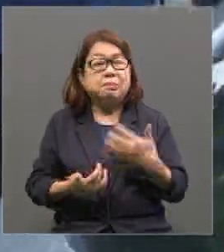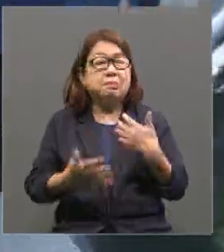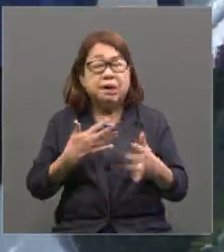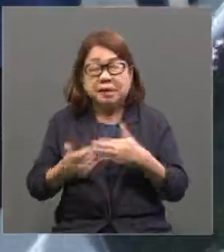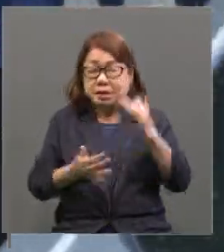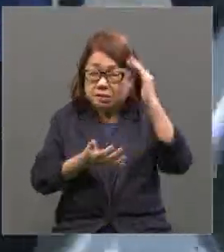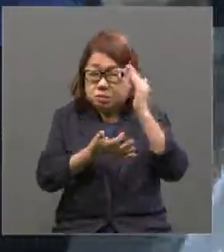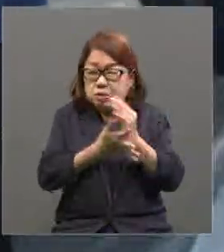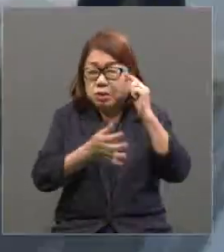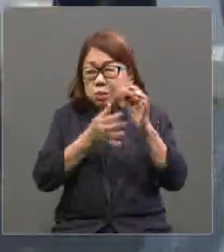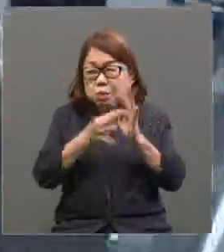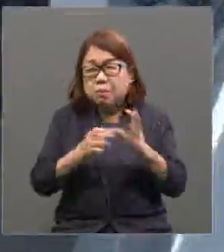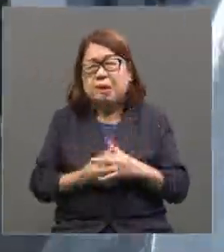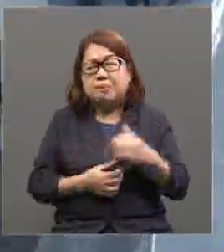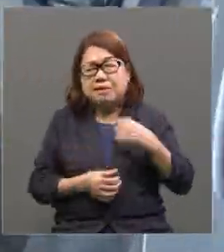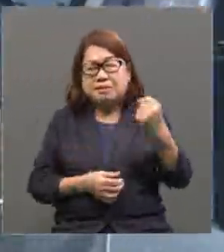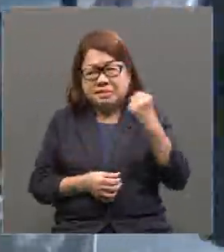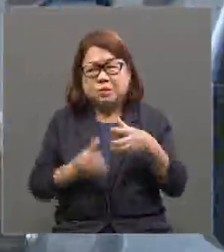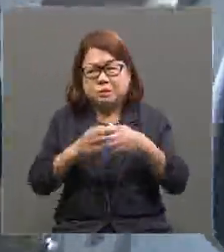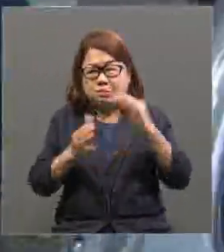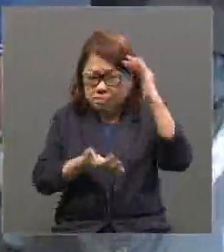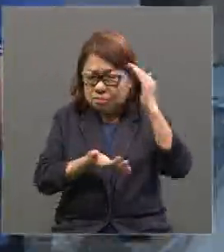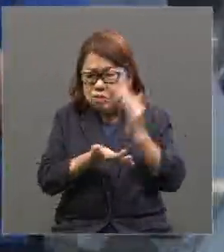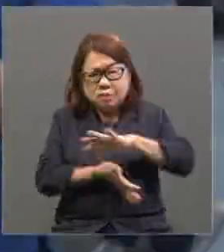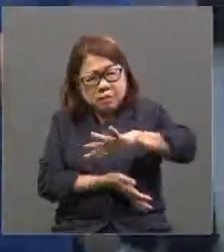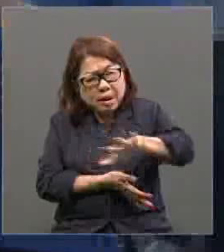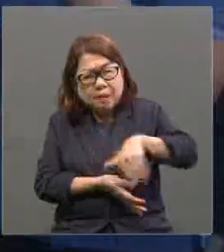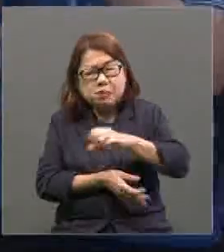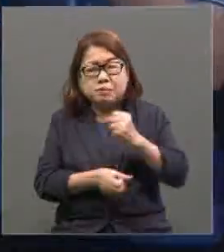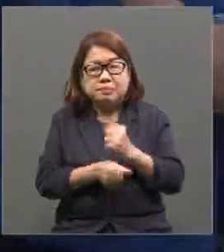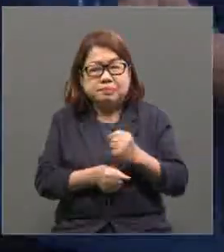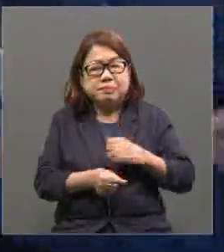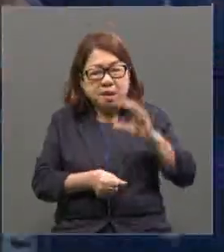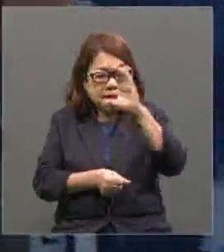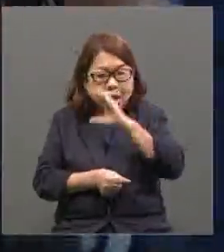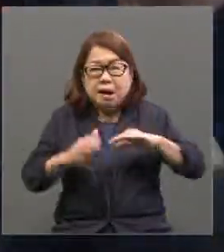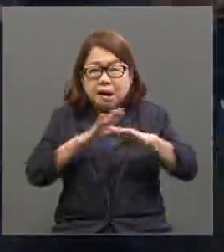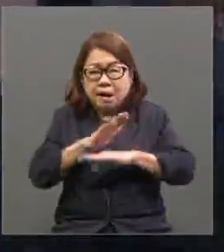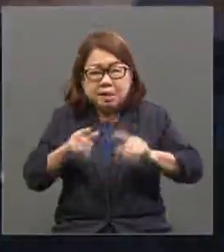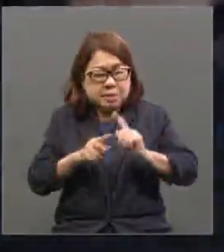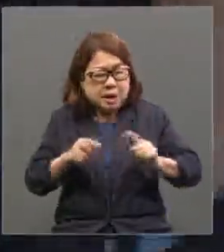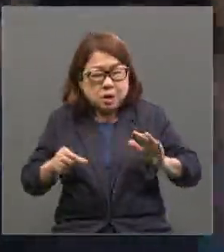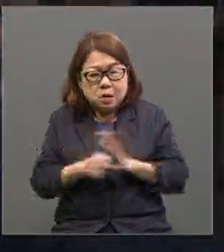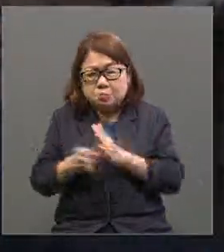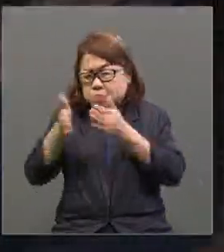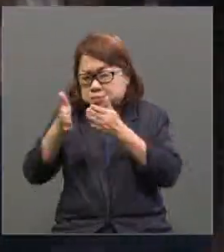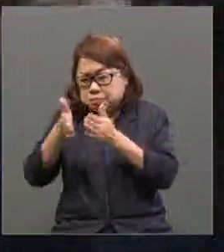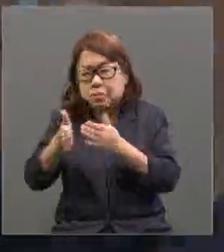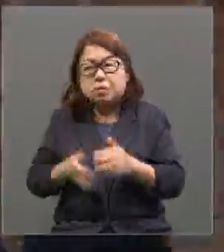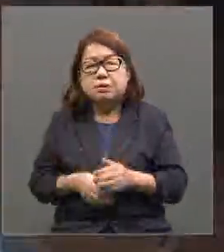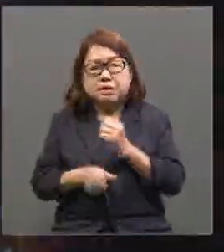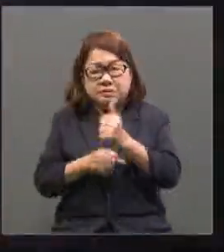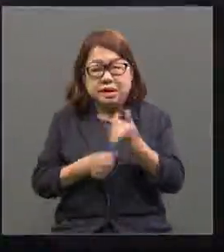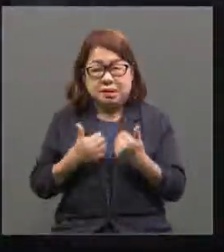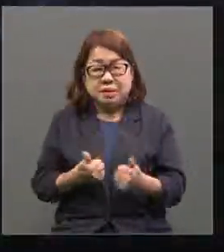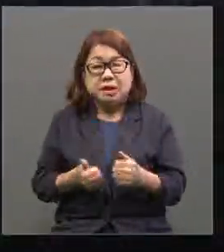เชื่อมั่นการทำงานของชุดสอบสวนสืบสวนคลี่คลายคดีจะสามารถรวบรวมพยานหลักฐานจนเอาผิดได้แม้แอมจะยังไม่รับสารภา